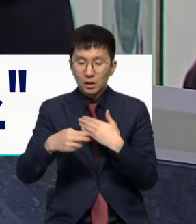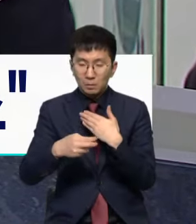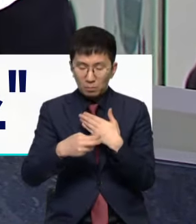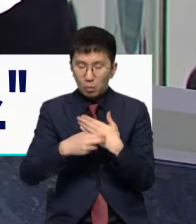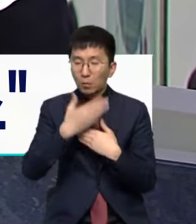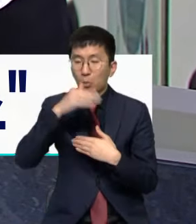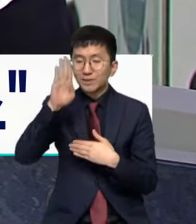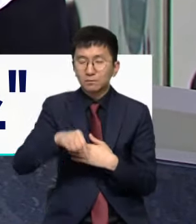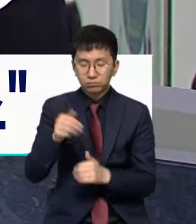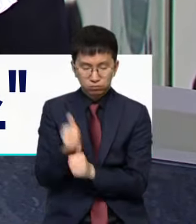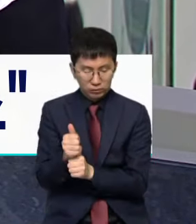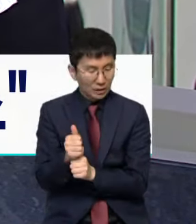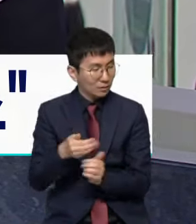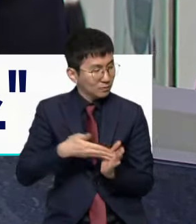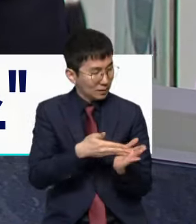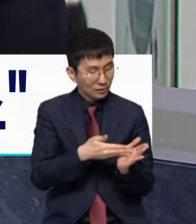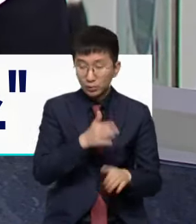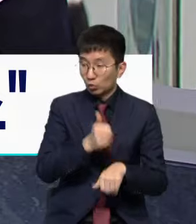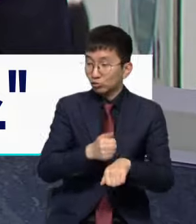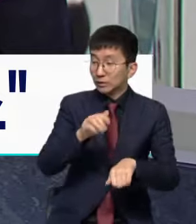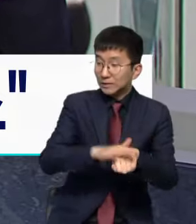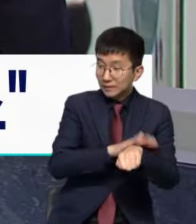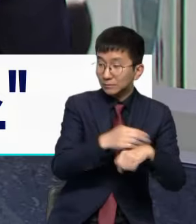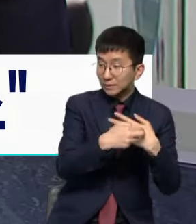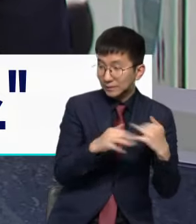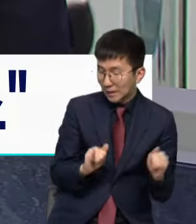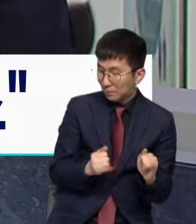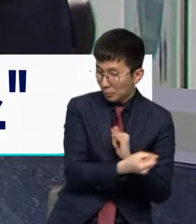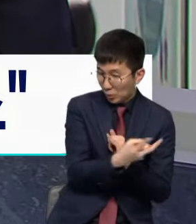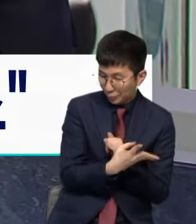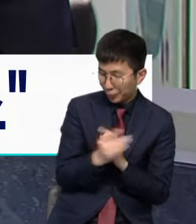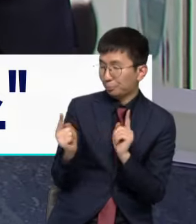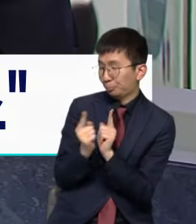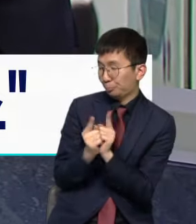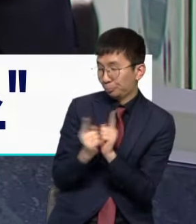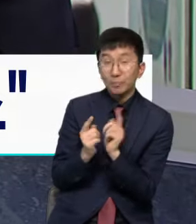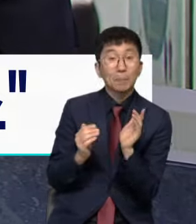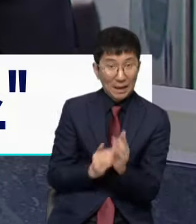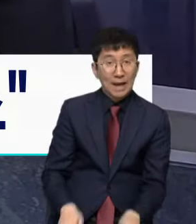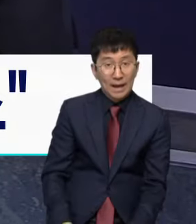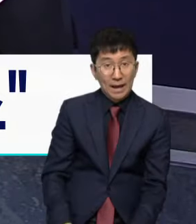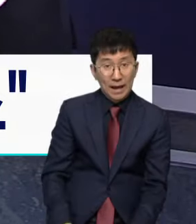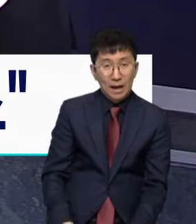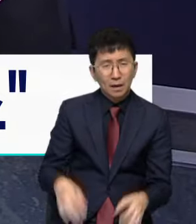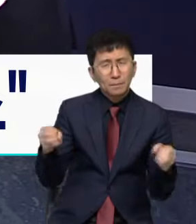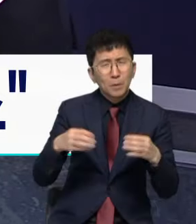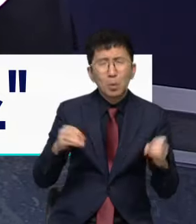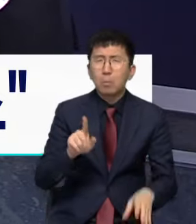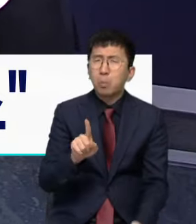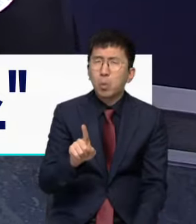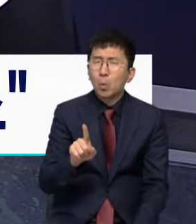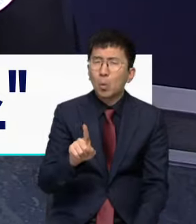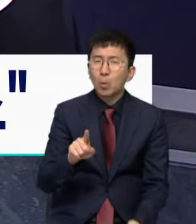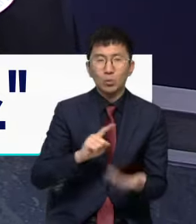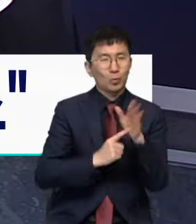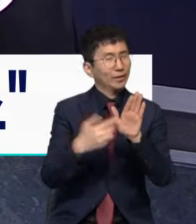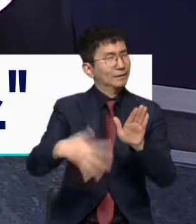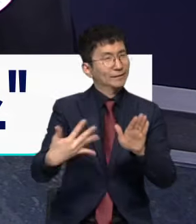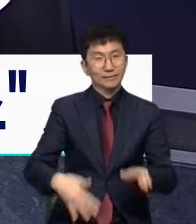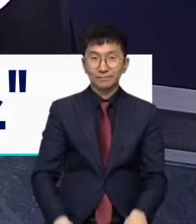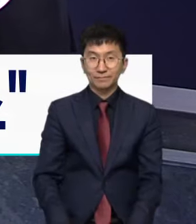제안에 오늘 전공의 몇 명이 정부와 만나긴 했는데 그 자리에서 어떤 이야기가 오갔는지는 공개되질